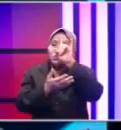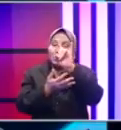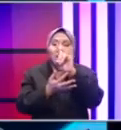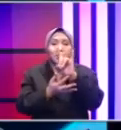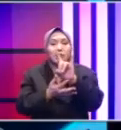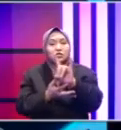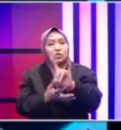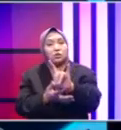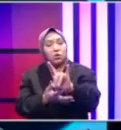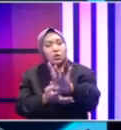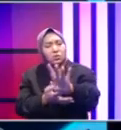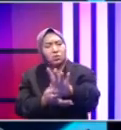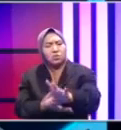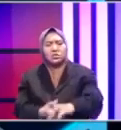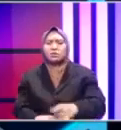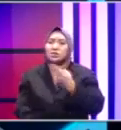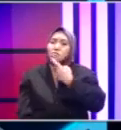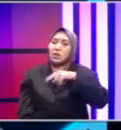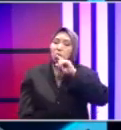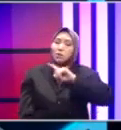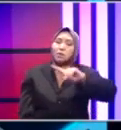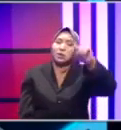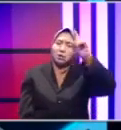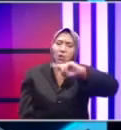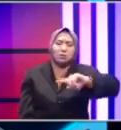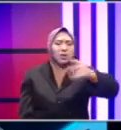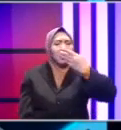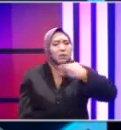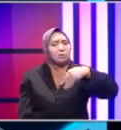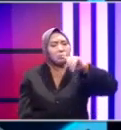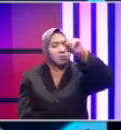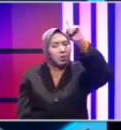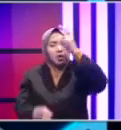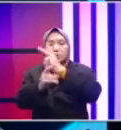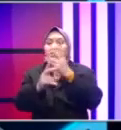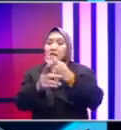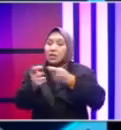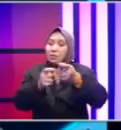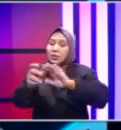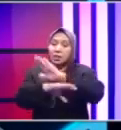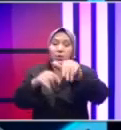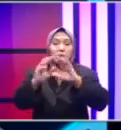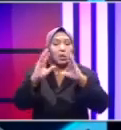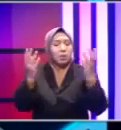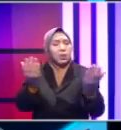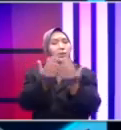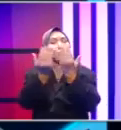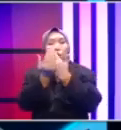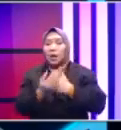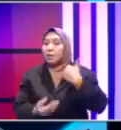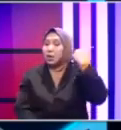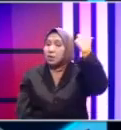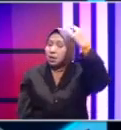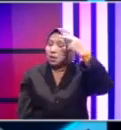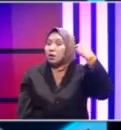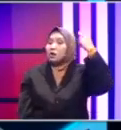audzubillahiminasyaitonirojim Bismillahirohmanirohim Alhamdulillahirobbil alamin washolatu wassalamu ala asrofil